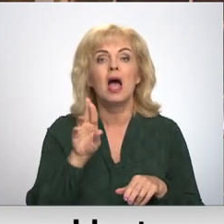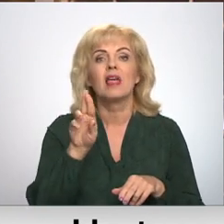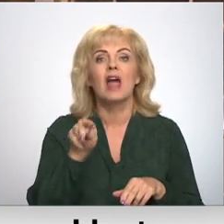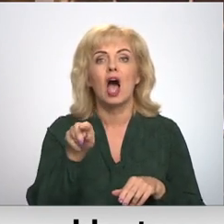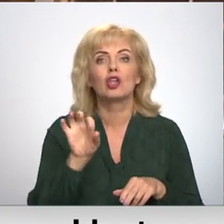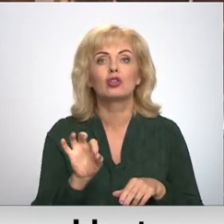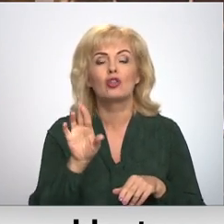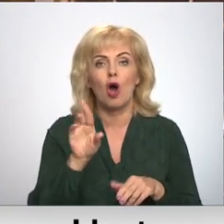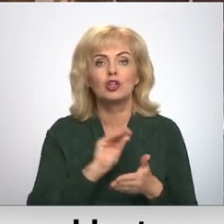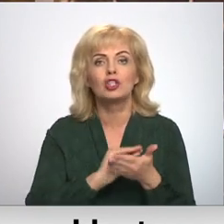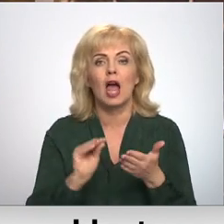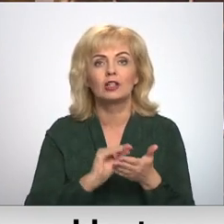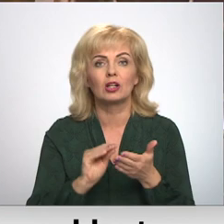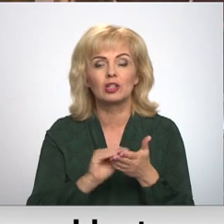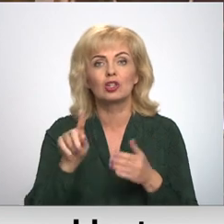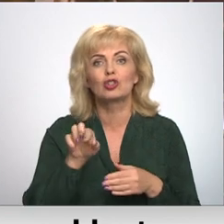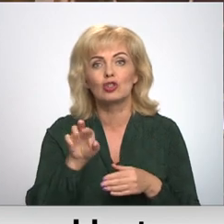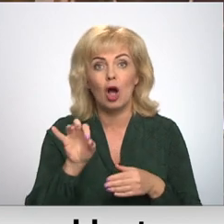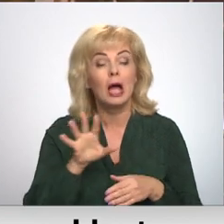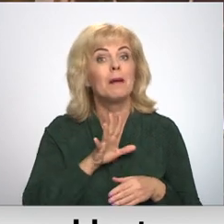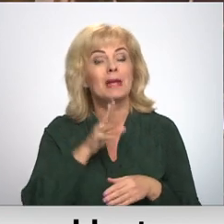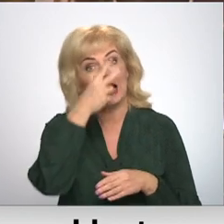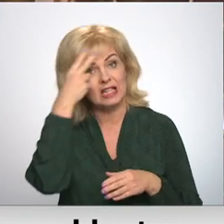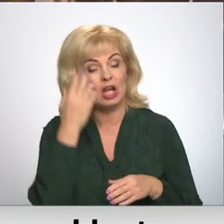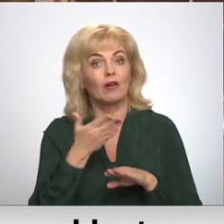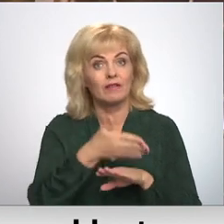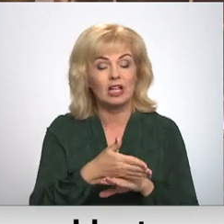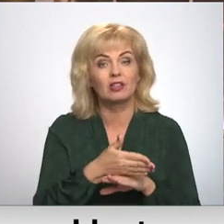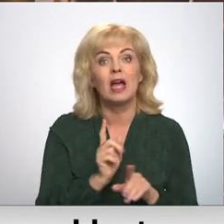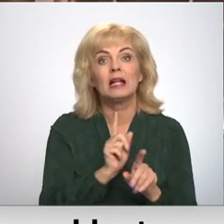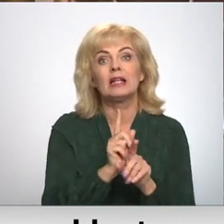ģenerālsekretārs Jens Stoltenbergs bija vizītē Lietuvā un tikās arī ar kaimiņu valsts amatpersonām.